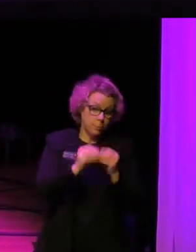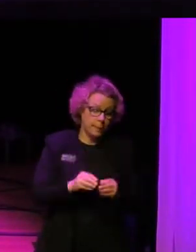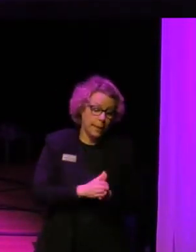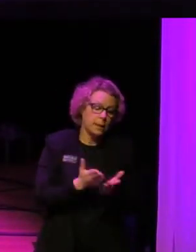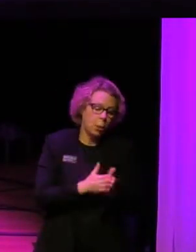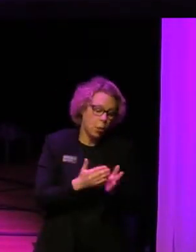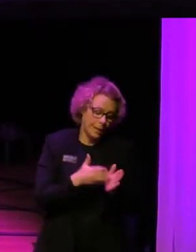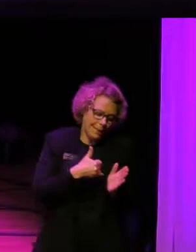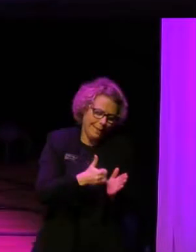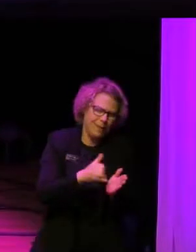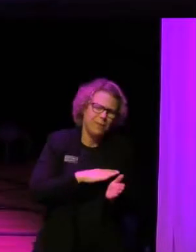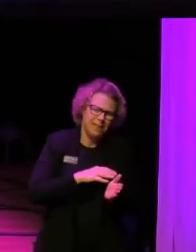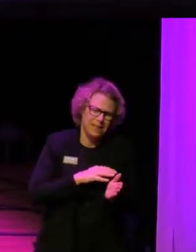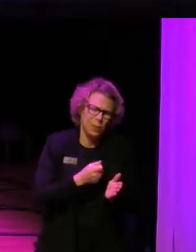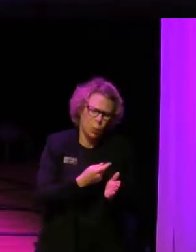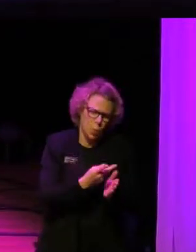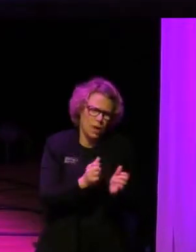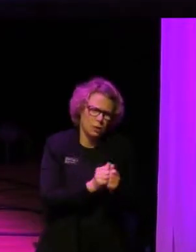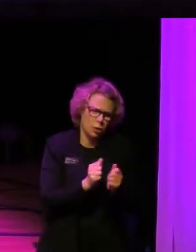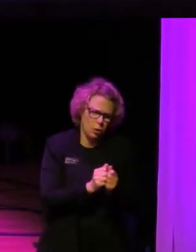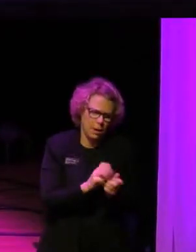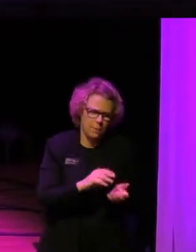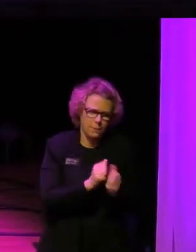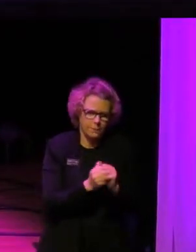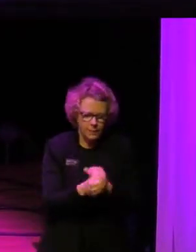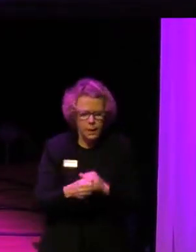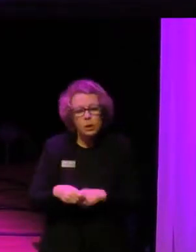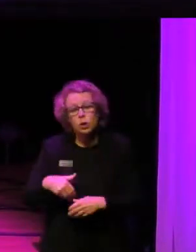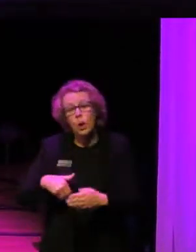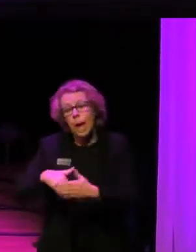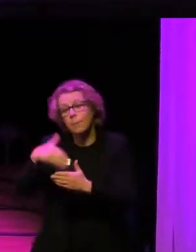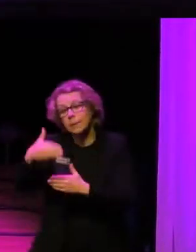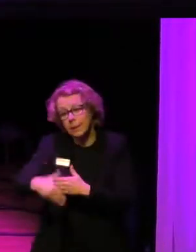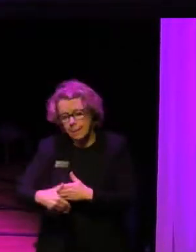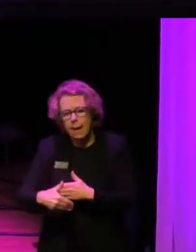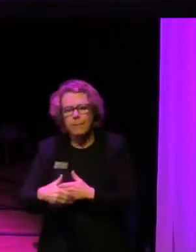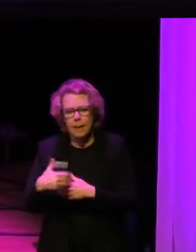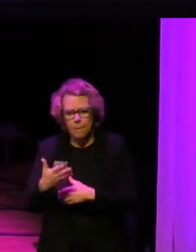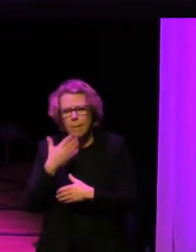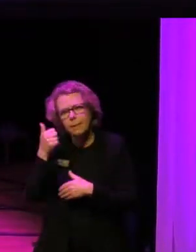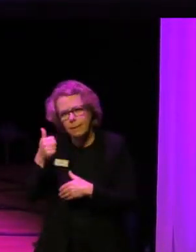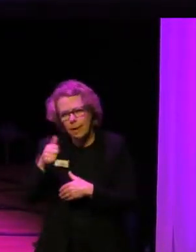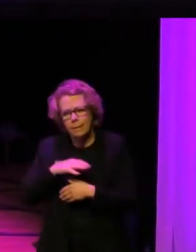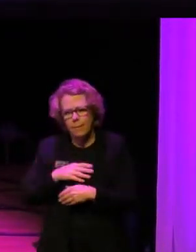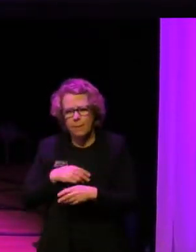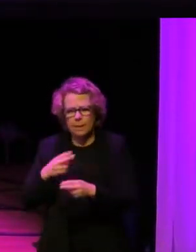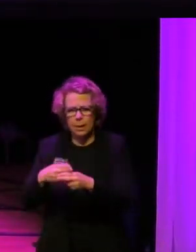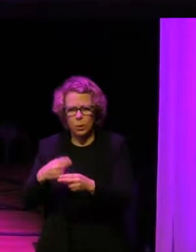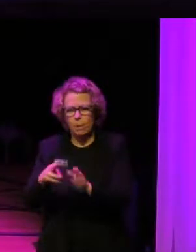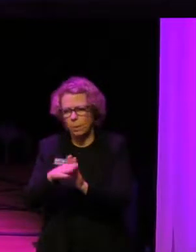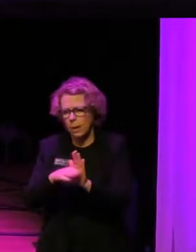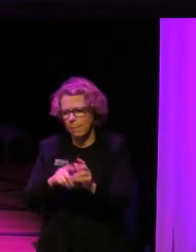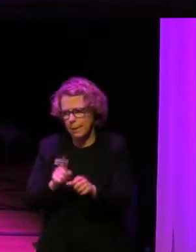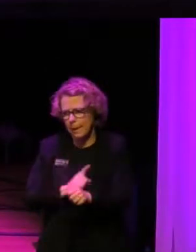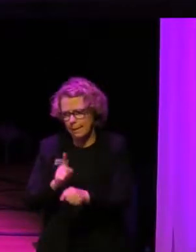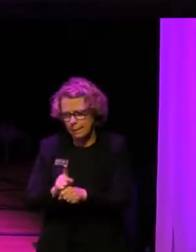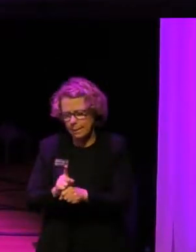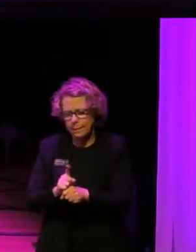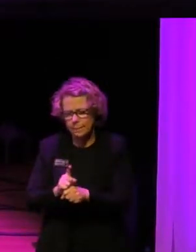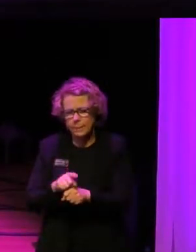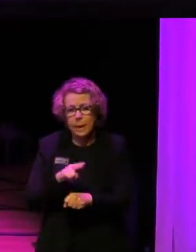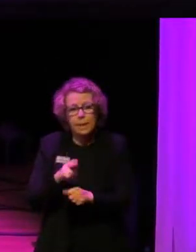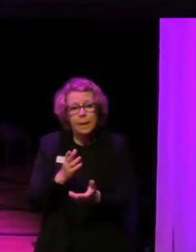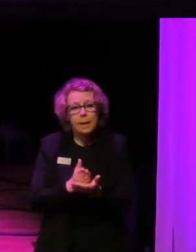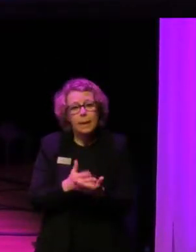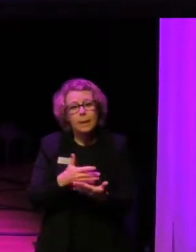blivit lite ändringar. Så ha koll på programwebben för att ta del av ett uppdaterat program. Vad gäller språk, om